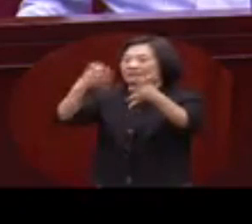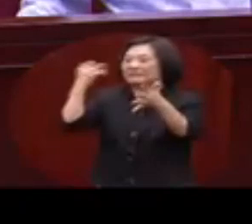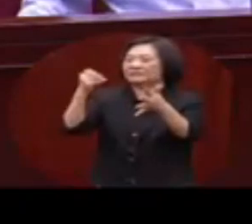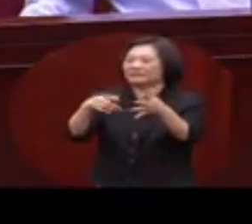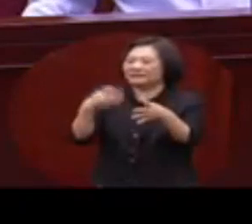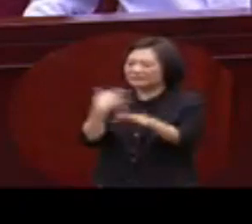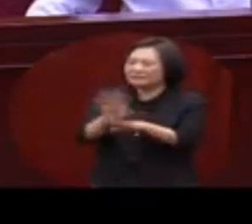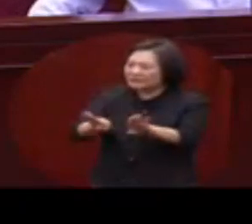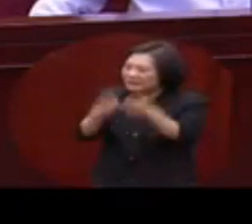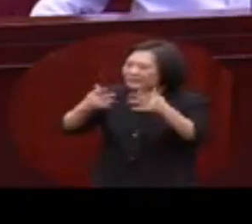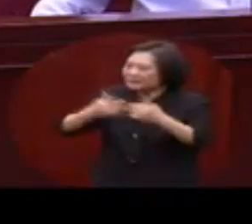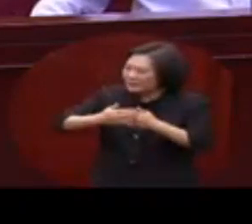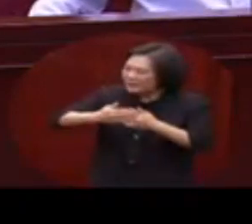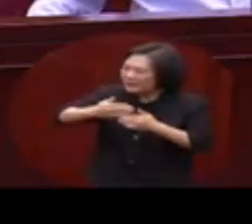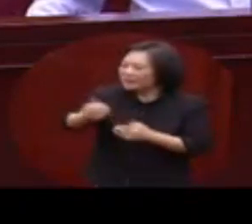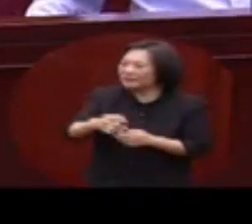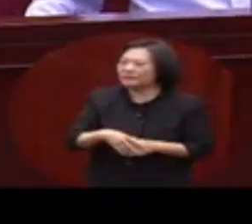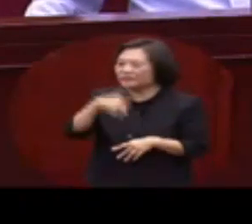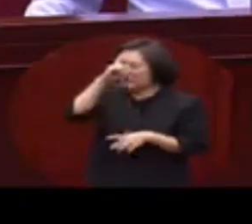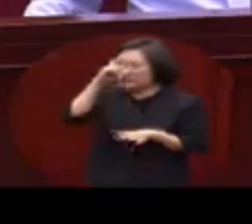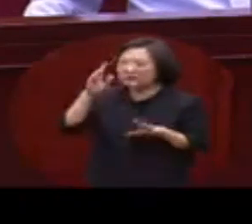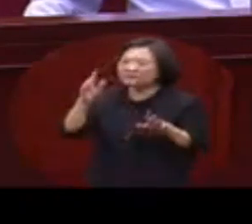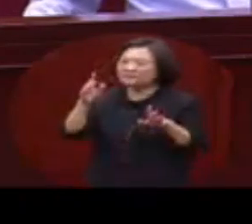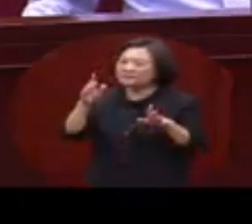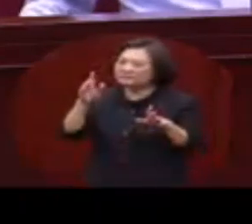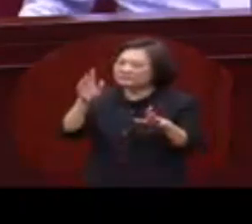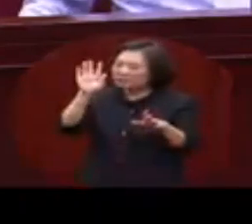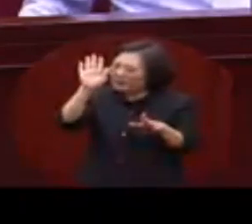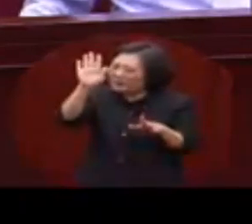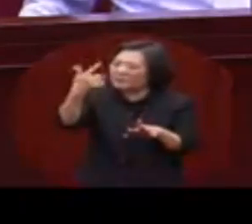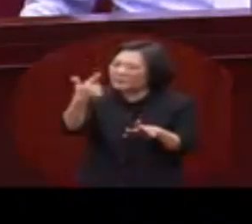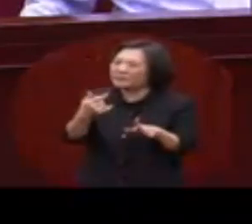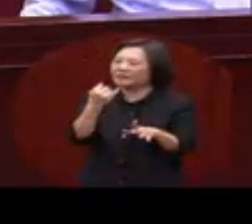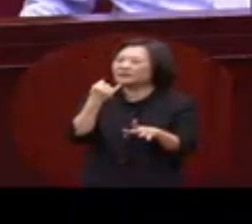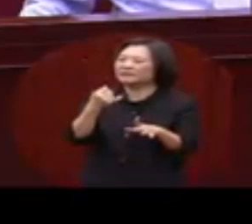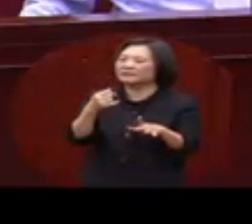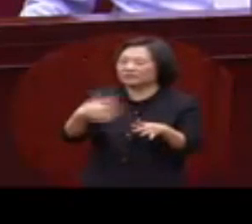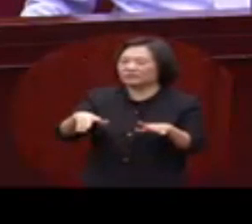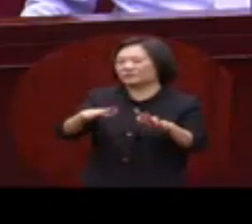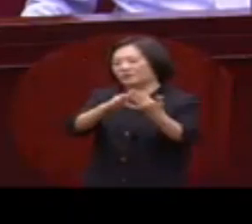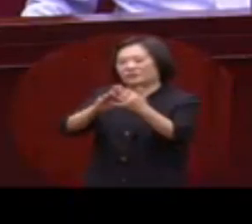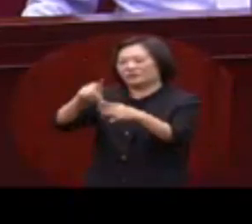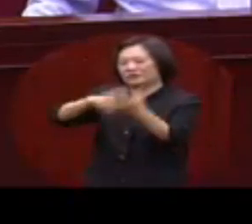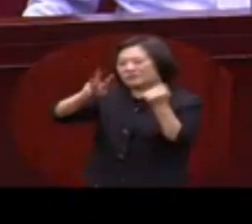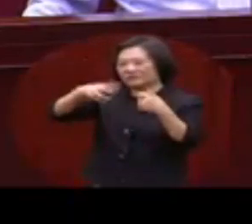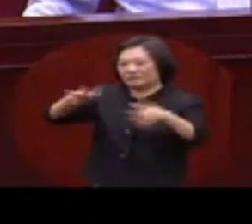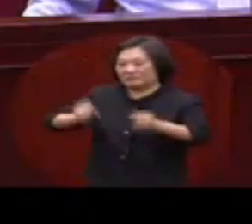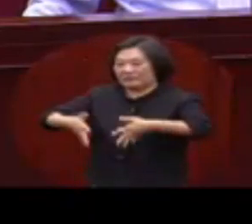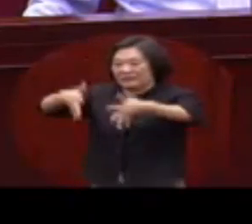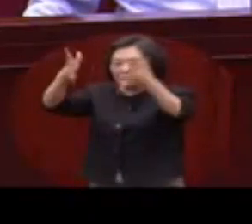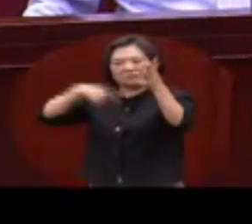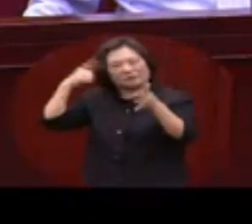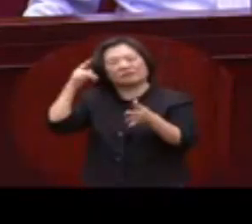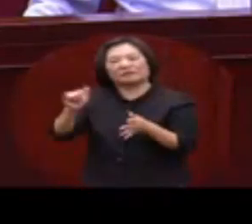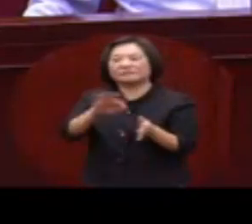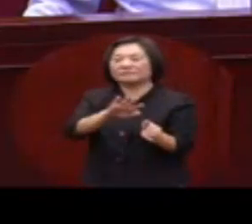希望在6年内这样这个都更可以做的就给它做好。那公宅我们盖了3000多户 ，OK。那南港转运站东侧那个公